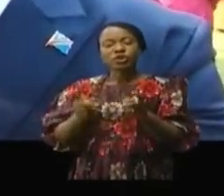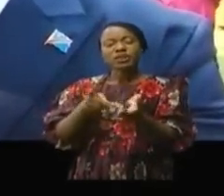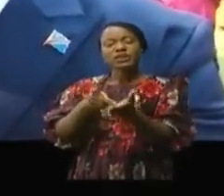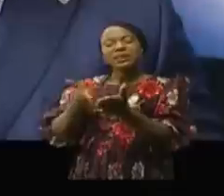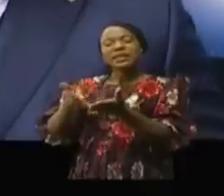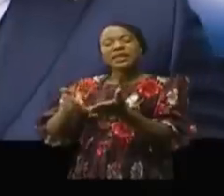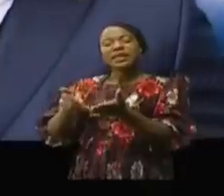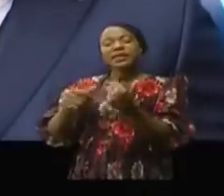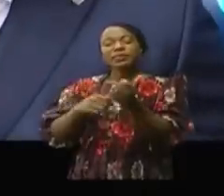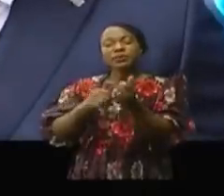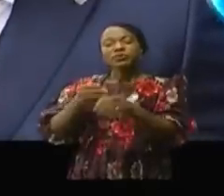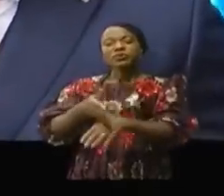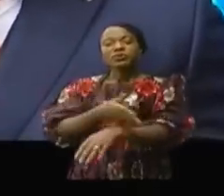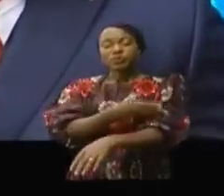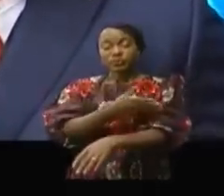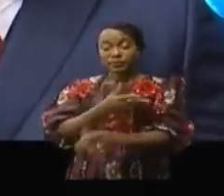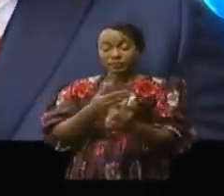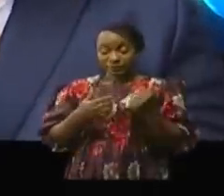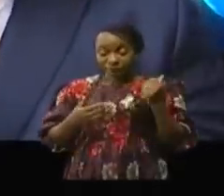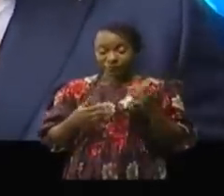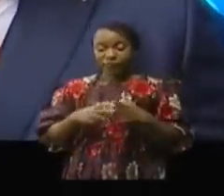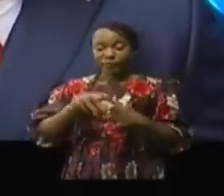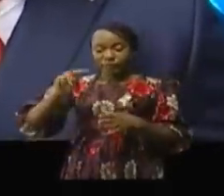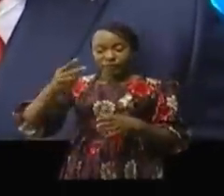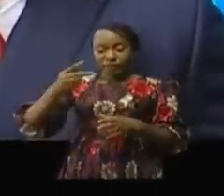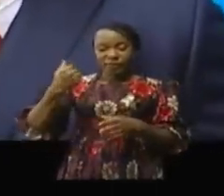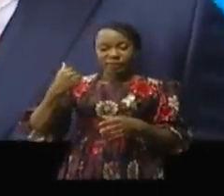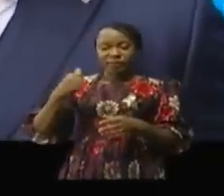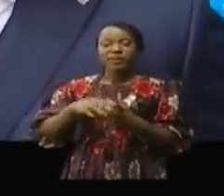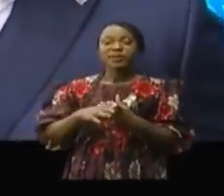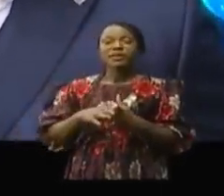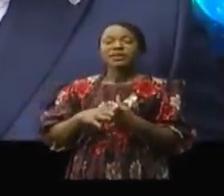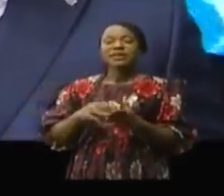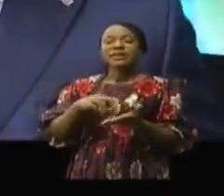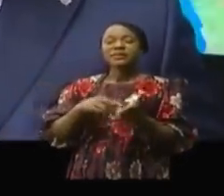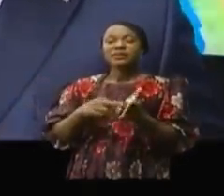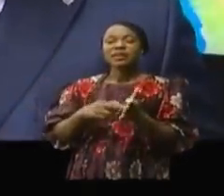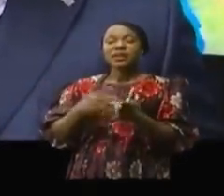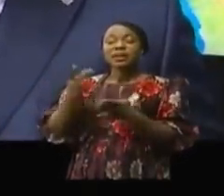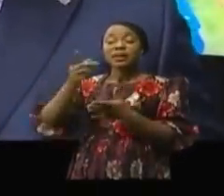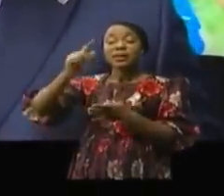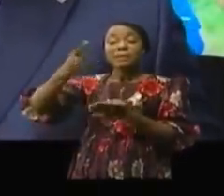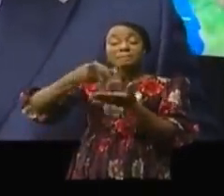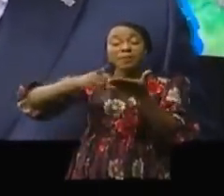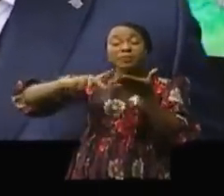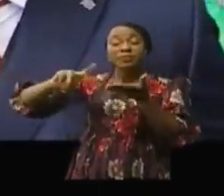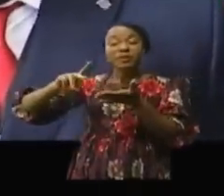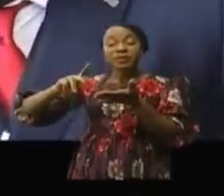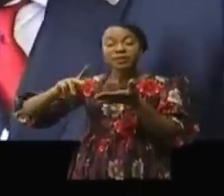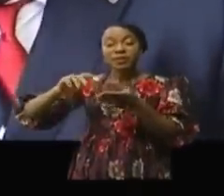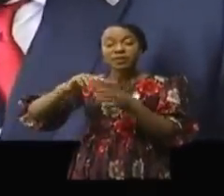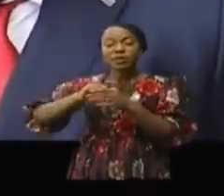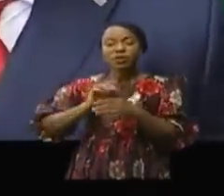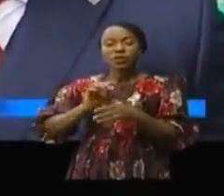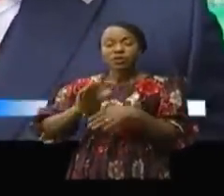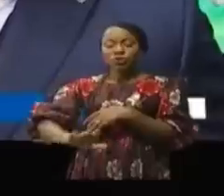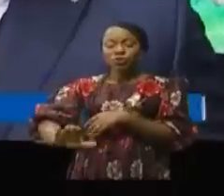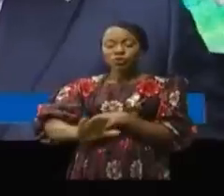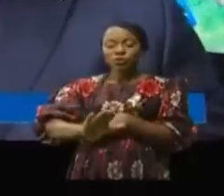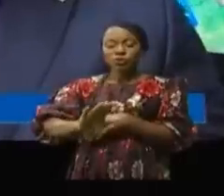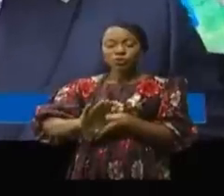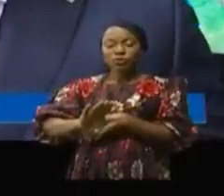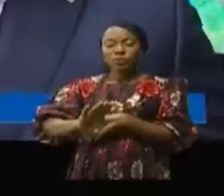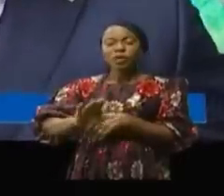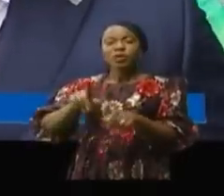tout ce que vous voulez. Ce lancement, c'est la première phase pour notre pays qui, dans le temps, c'était des contrats qui